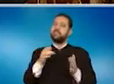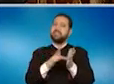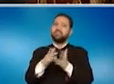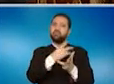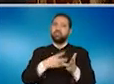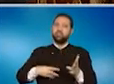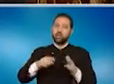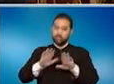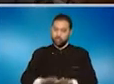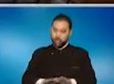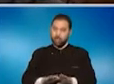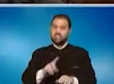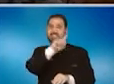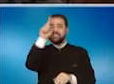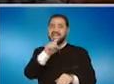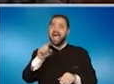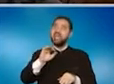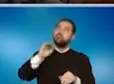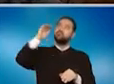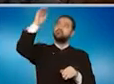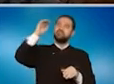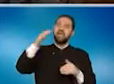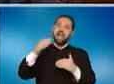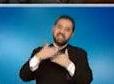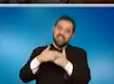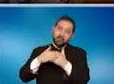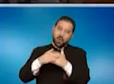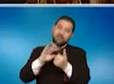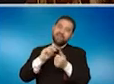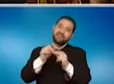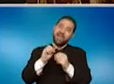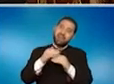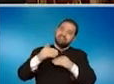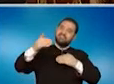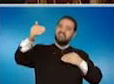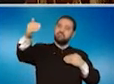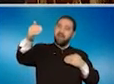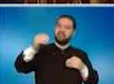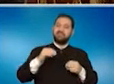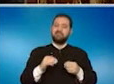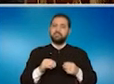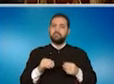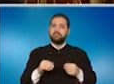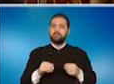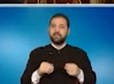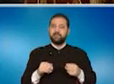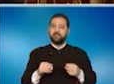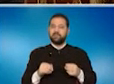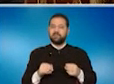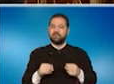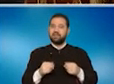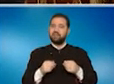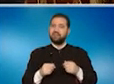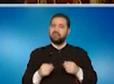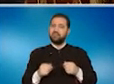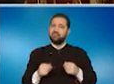și Zaheu sus. Atât de aproape și totuși atât de departe. Și într-o relație personală de această dată. Atât de aproape și